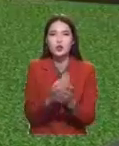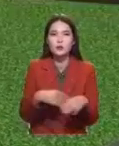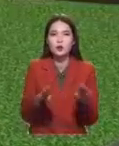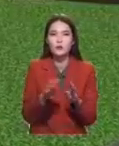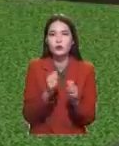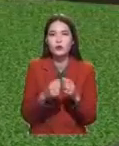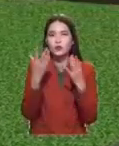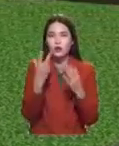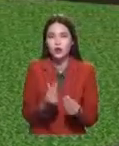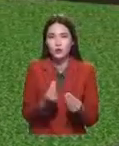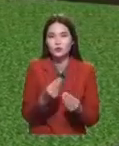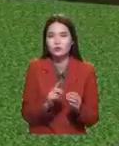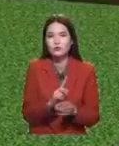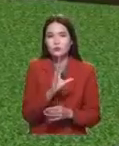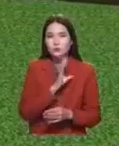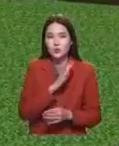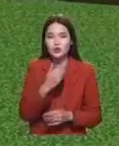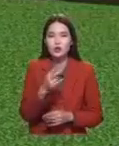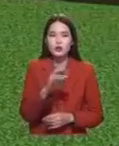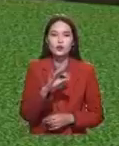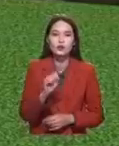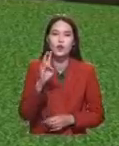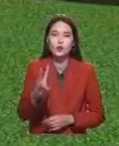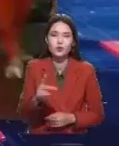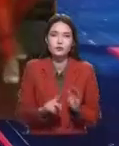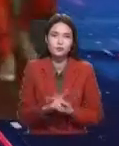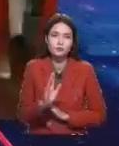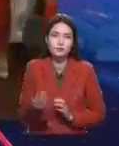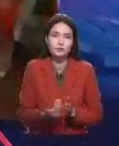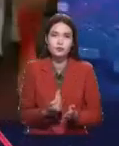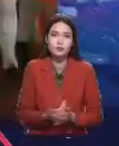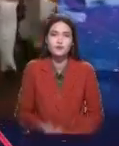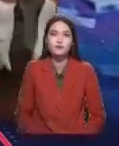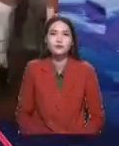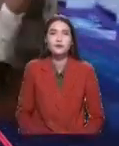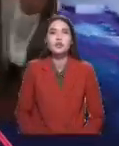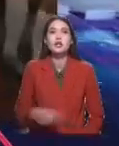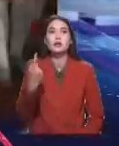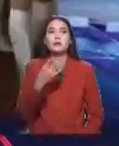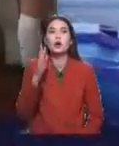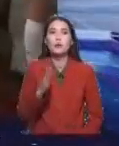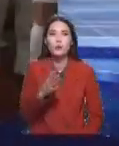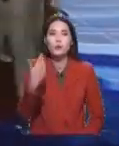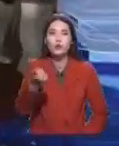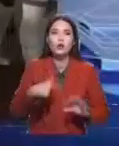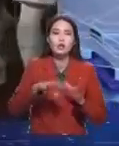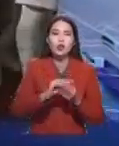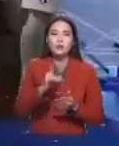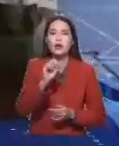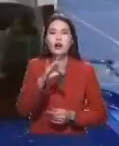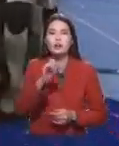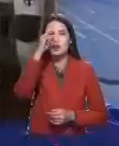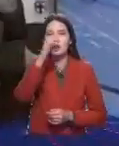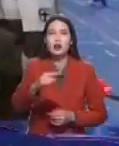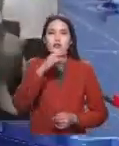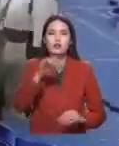күнделікті 5 минут айдары. Менің атым Нұрлан Нұрыш, біз бастаймыз. Бүгінгі шығарылымды жағымды жаңалықтан бастаймыз. Қазақстан